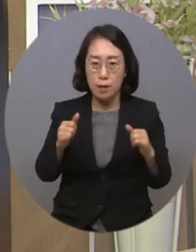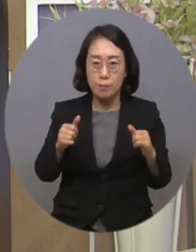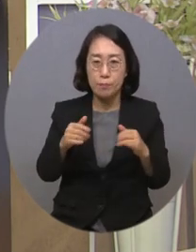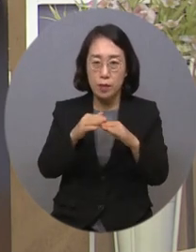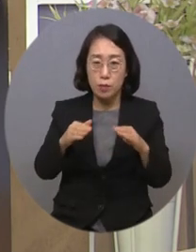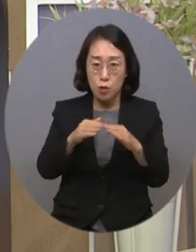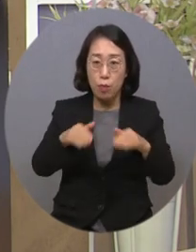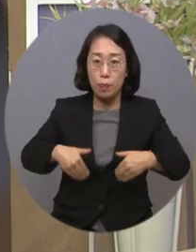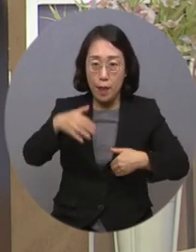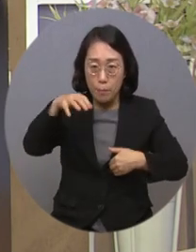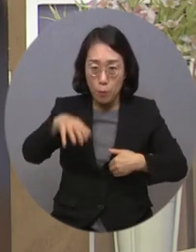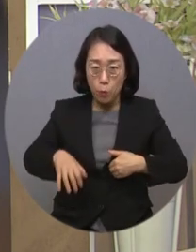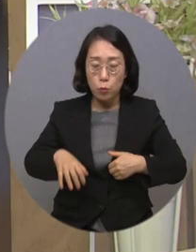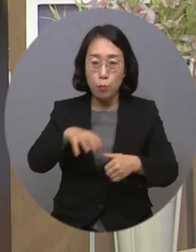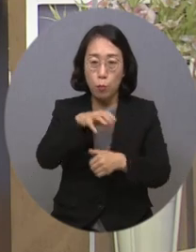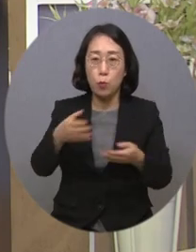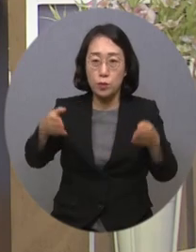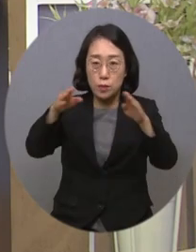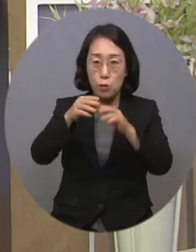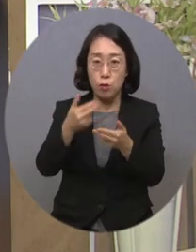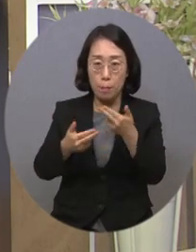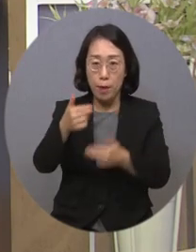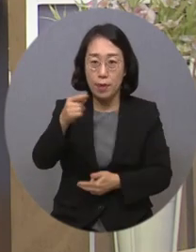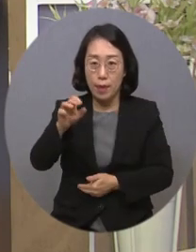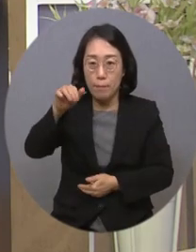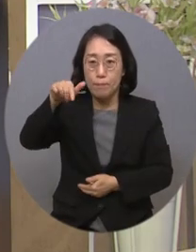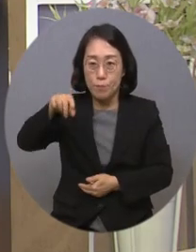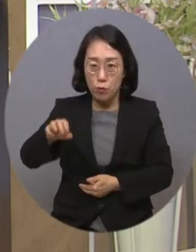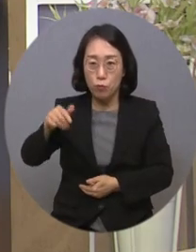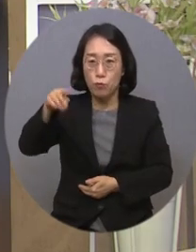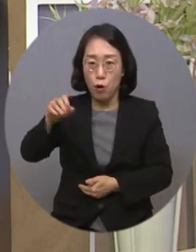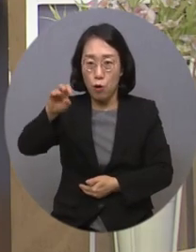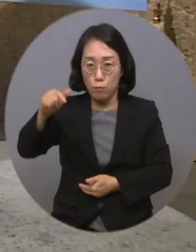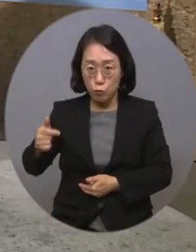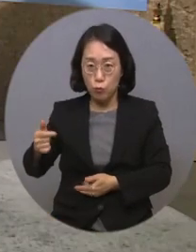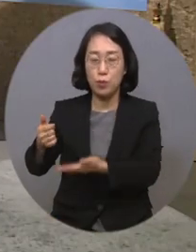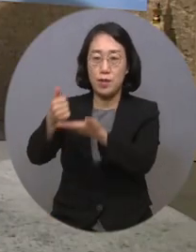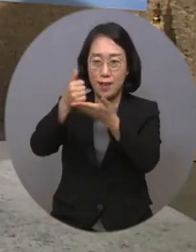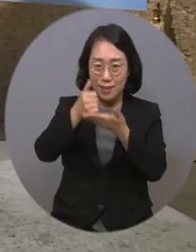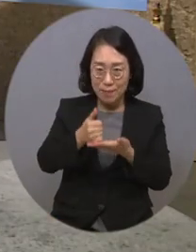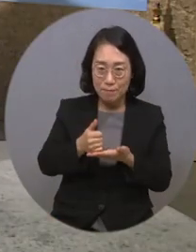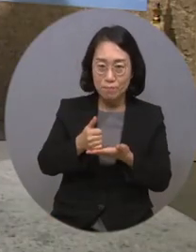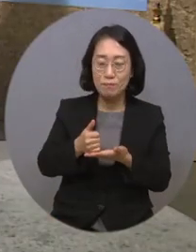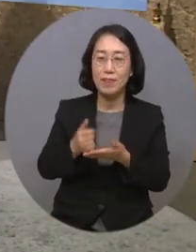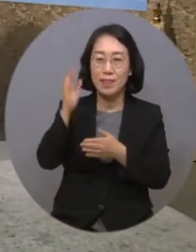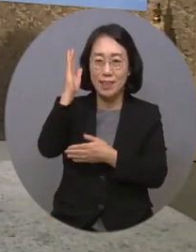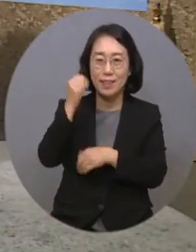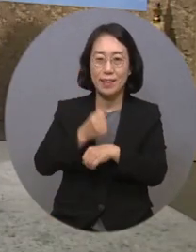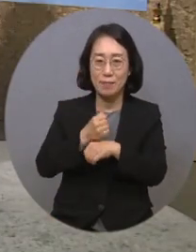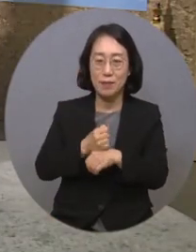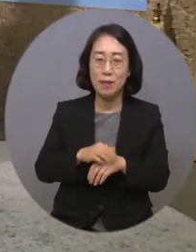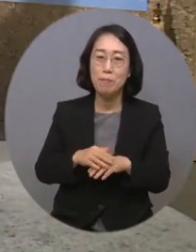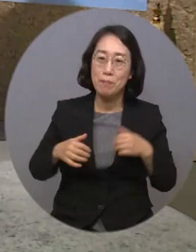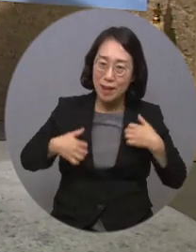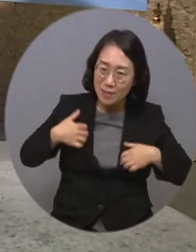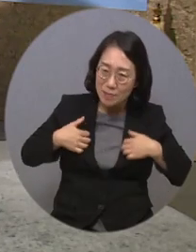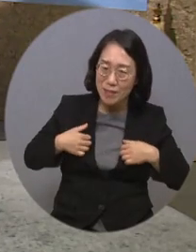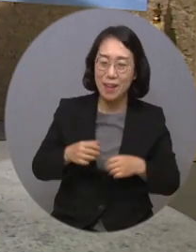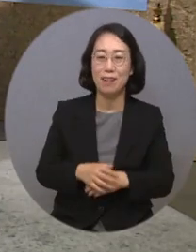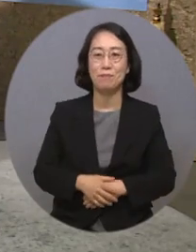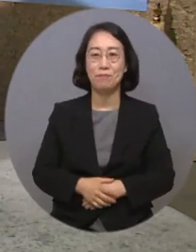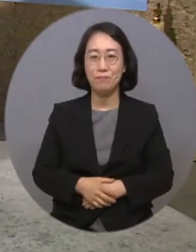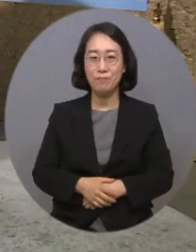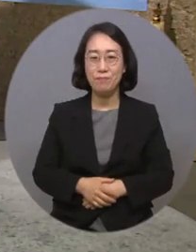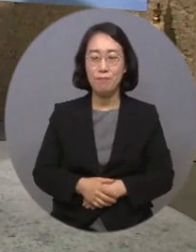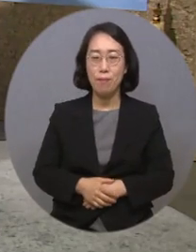장애인 주간보호시설 옆에 남궁경문 회장님과 함께 이야기 나눠보겠습니다. 회장님 반갑습니다. 네, 반갑습니다. 네, 반갑습니다.